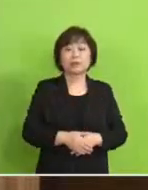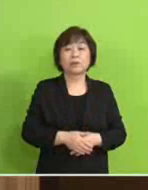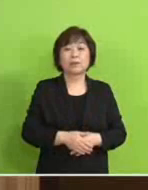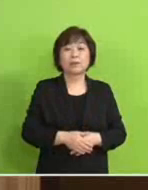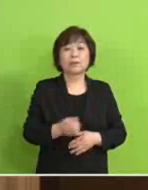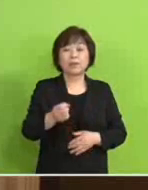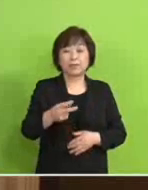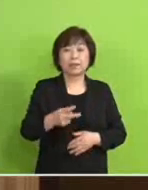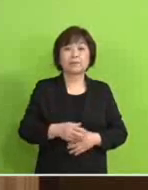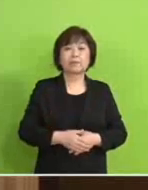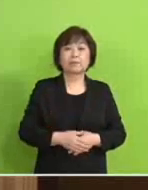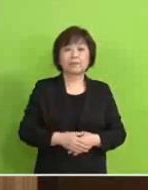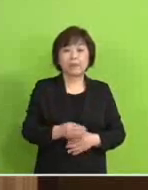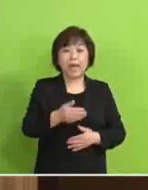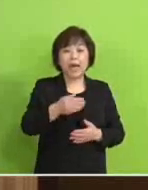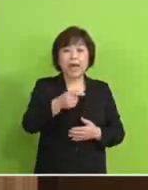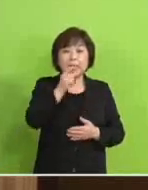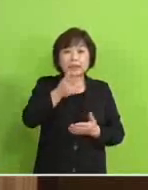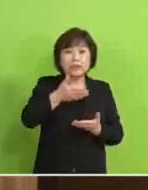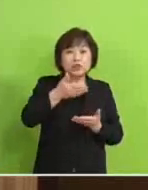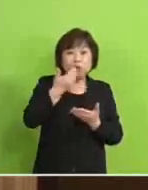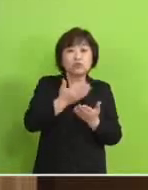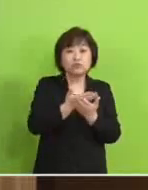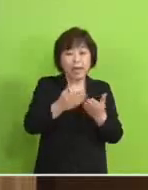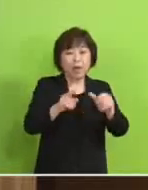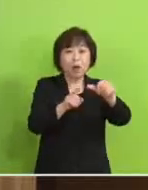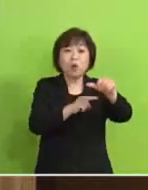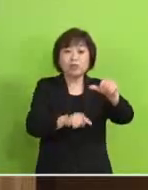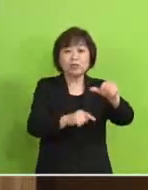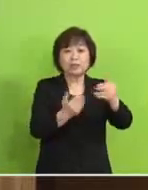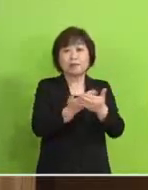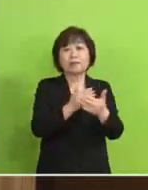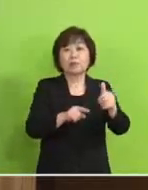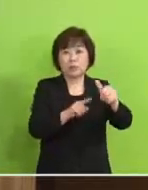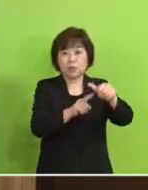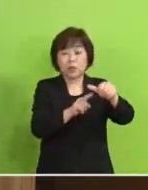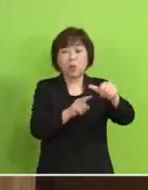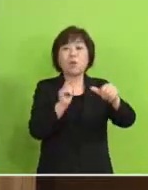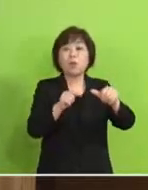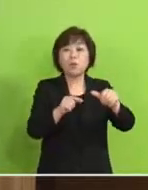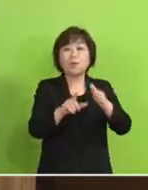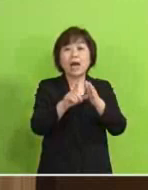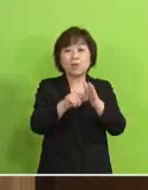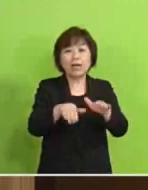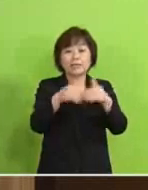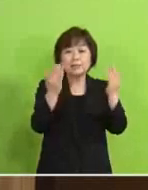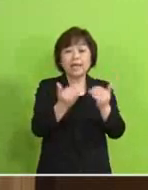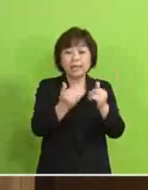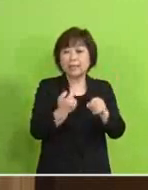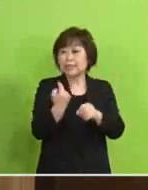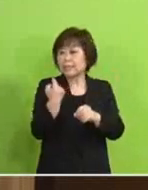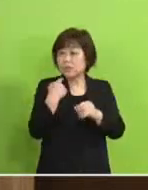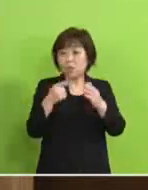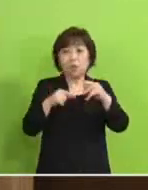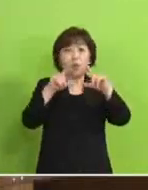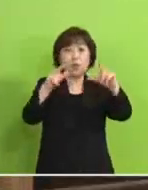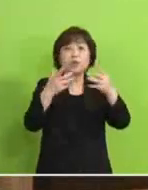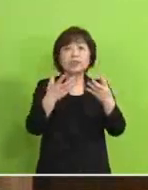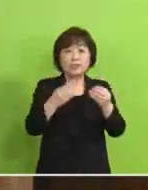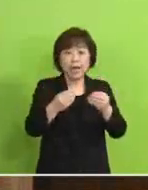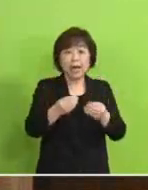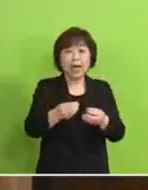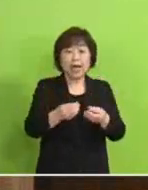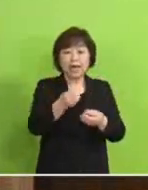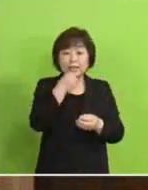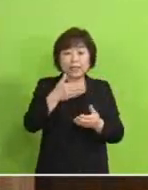して飲食店5名となっておりますが、こちらは全員昨日公表した